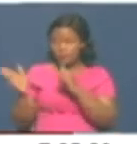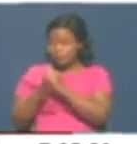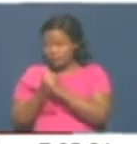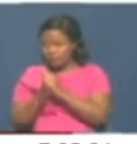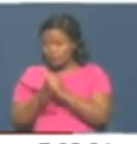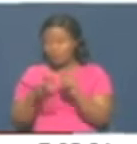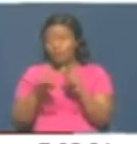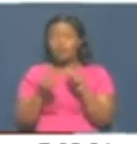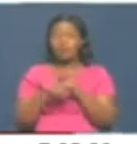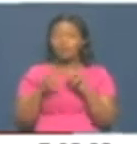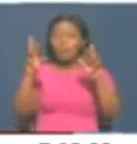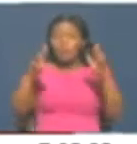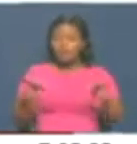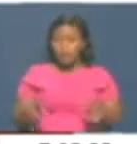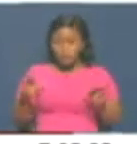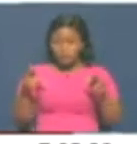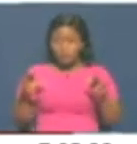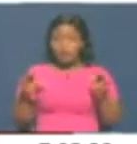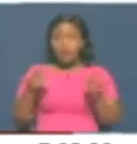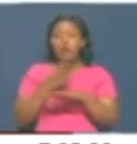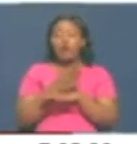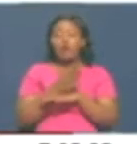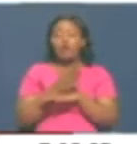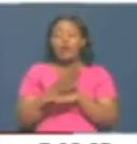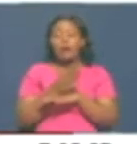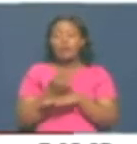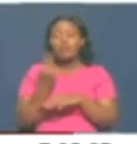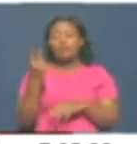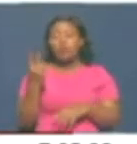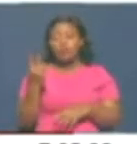nchini. Kimataifa, zaidi ya watu